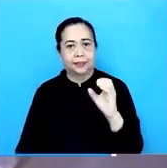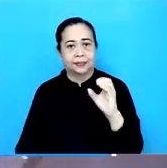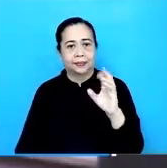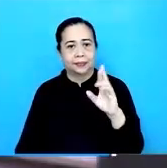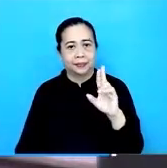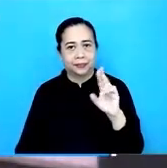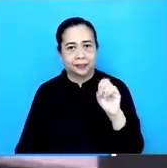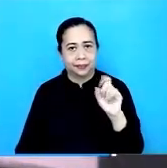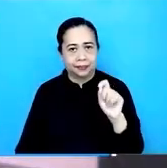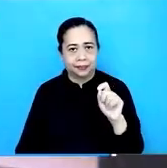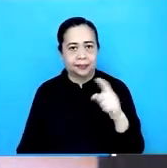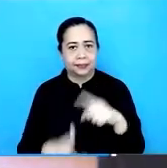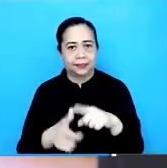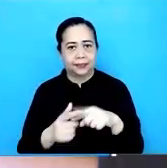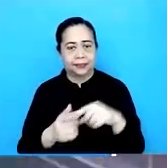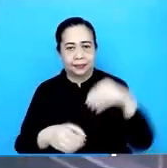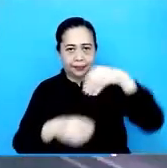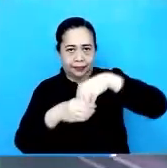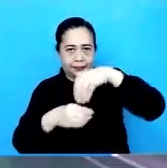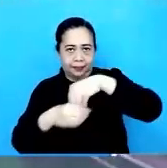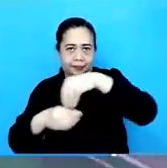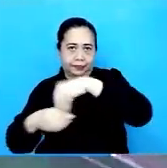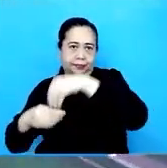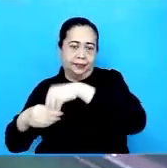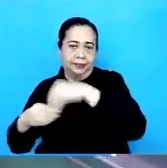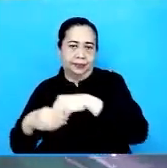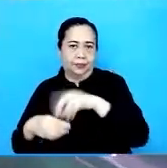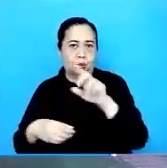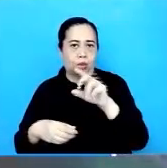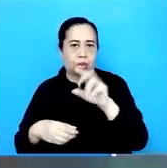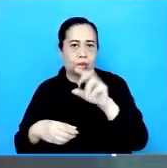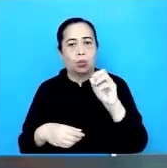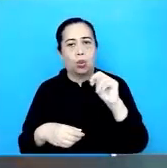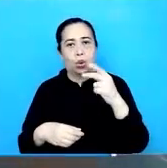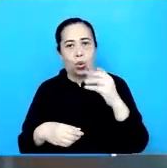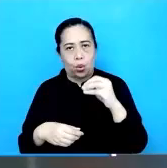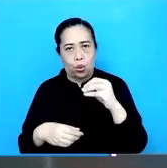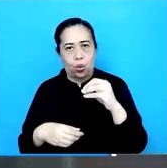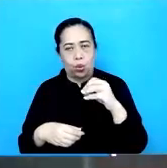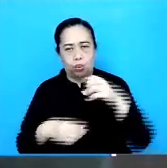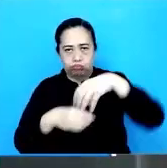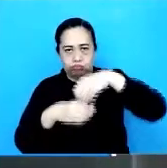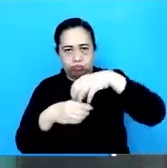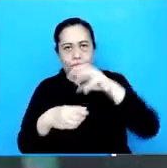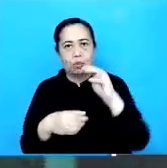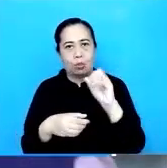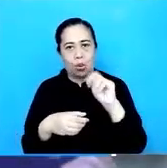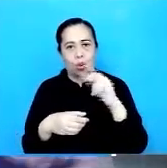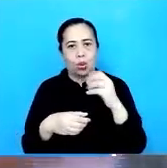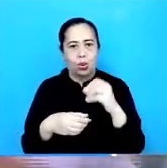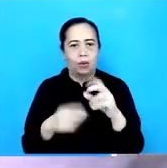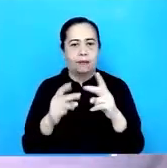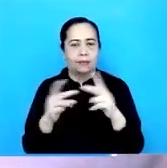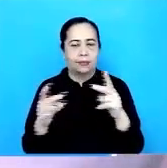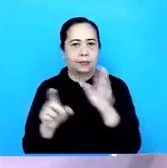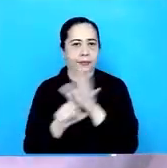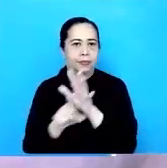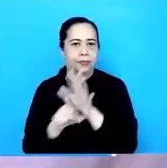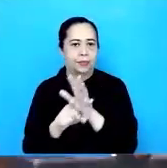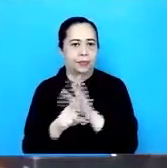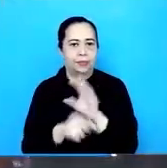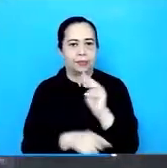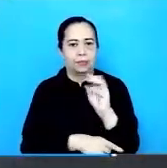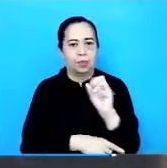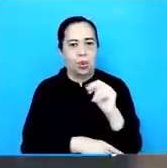then, dito ipapalaman ngayon yung munggo filling. Okay, munggo yung pinaproduce munggo natin ngayon. Our very popular munggo.